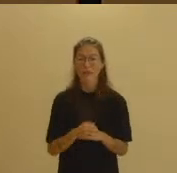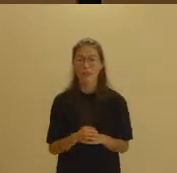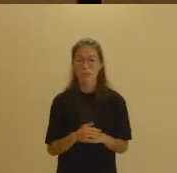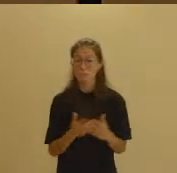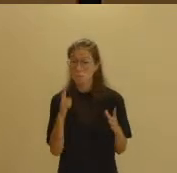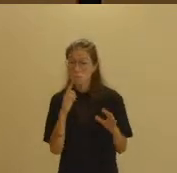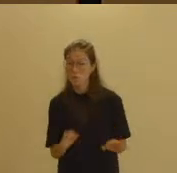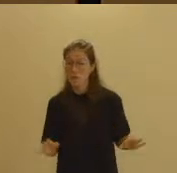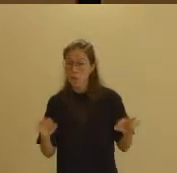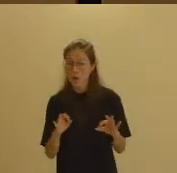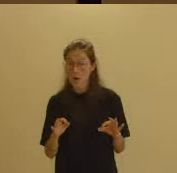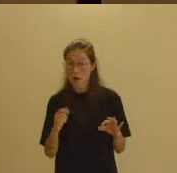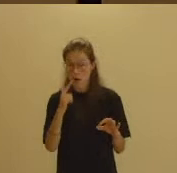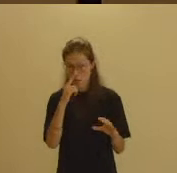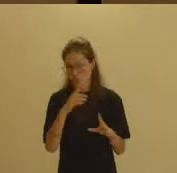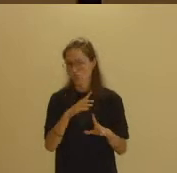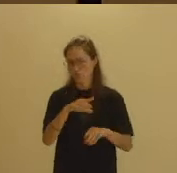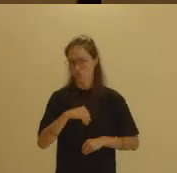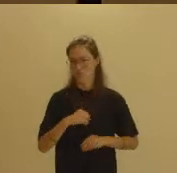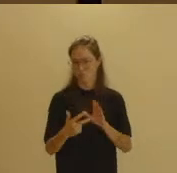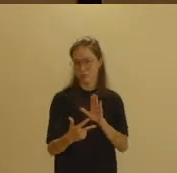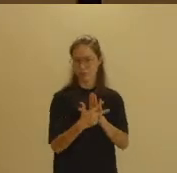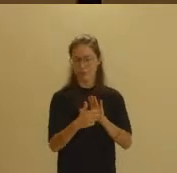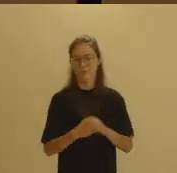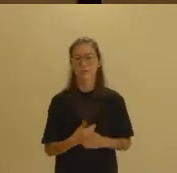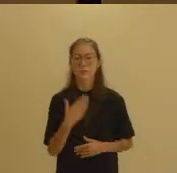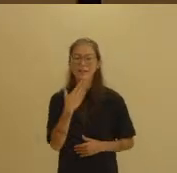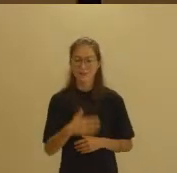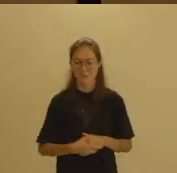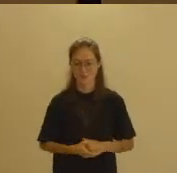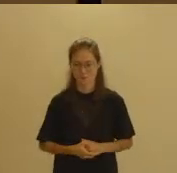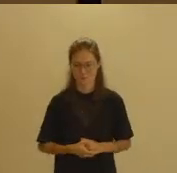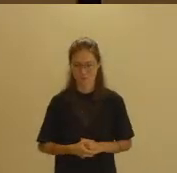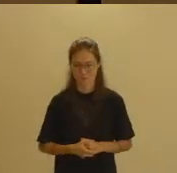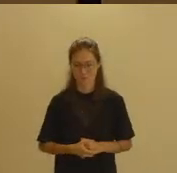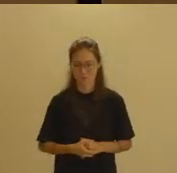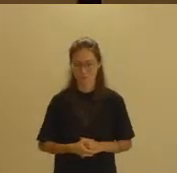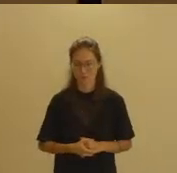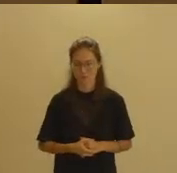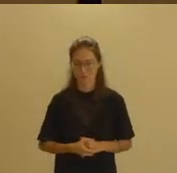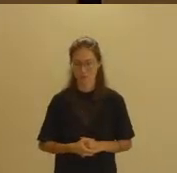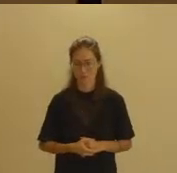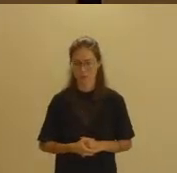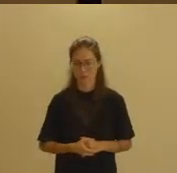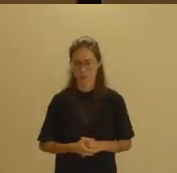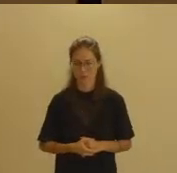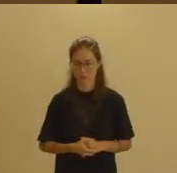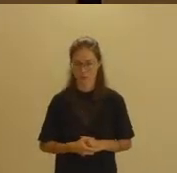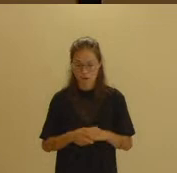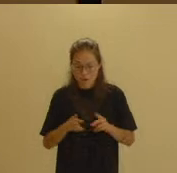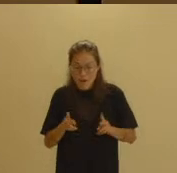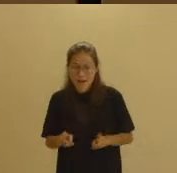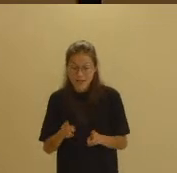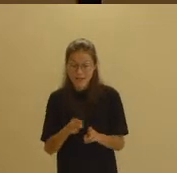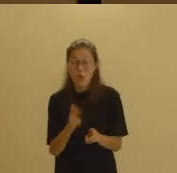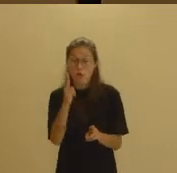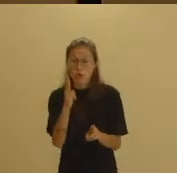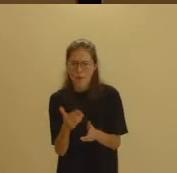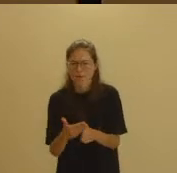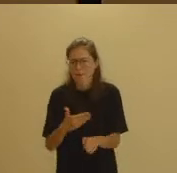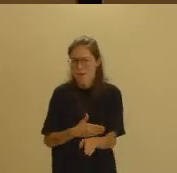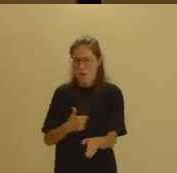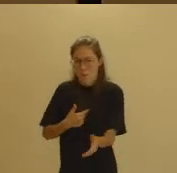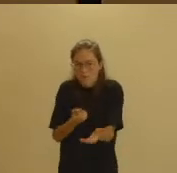pas. Je considère qu'il est adopté et je vous remercie. Avant d'entamer la séance, je voudrais faire deux petits